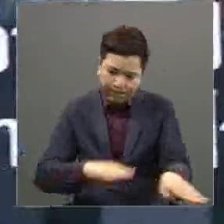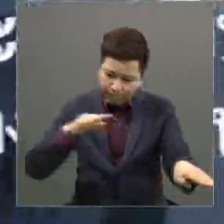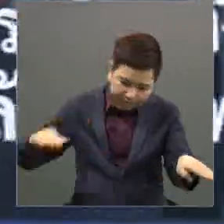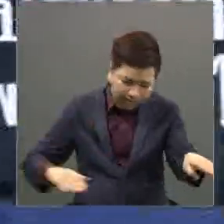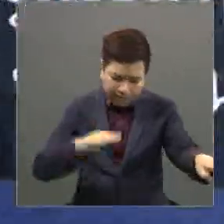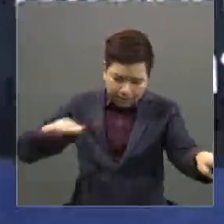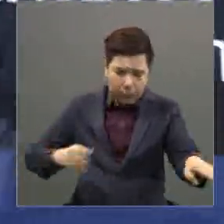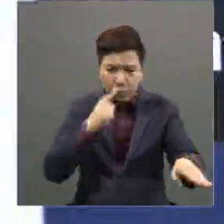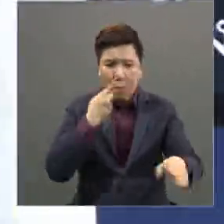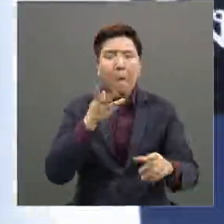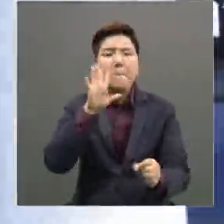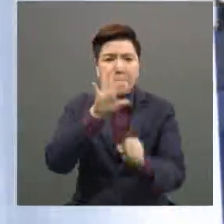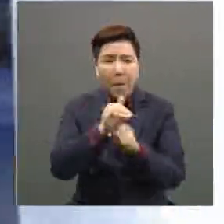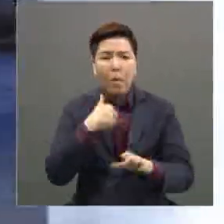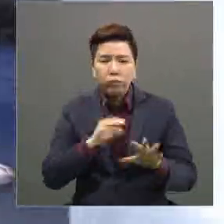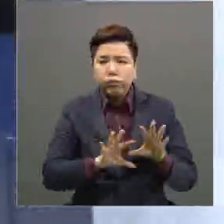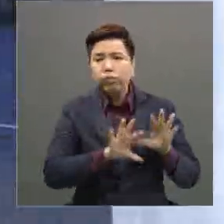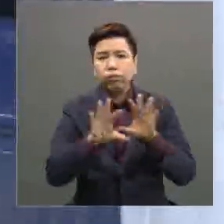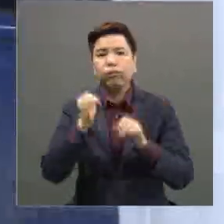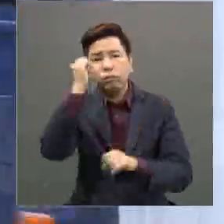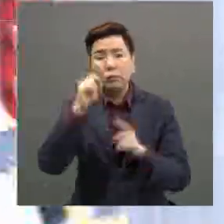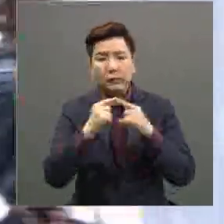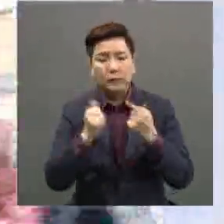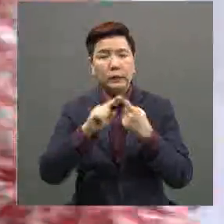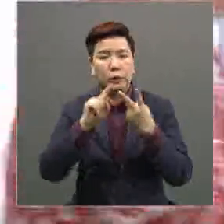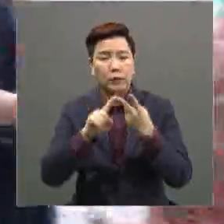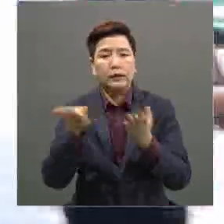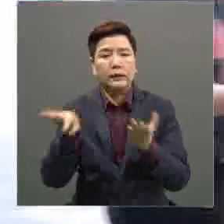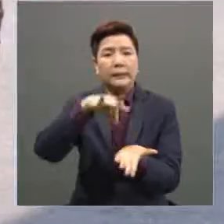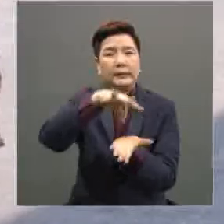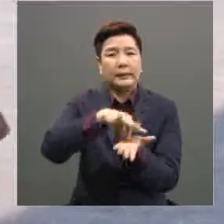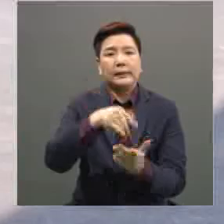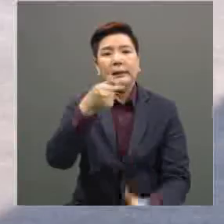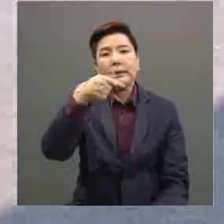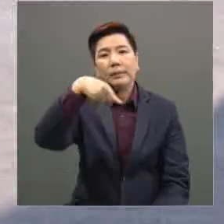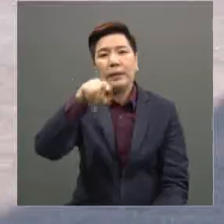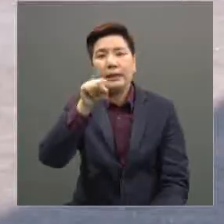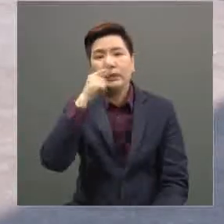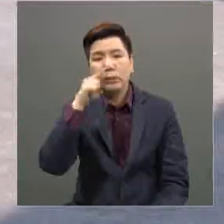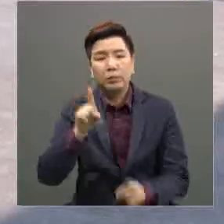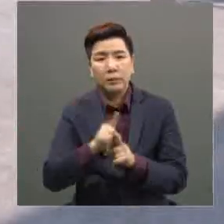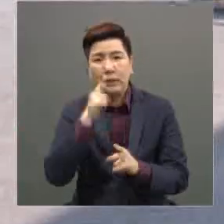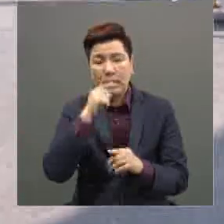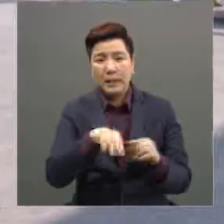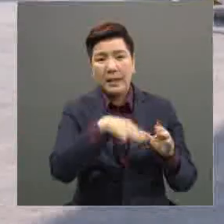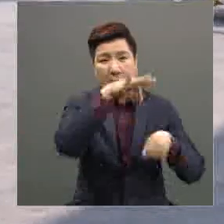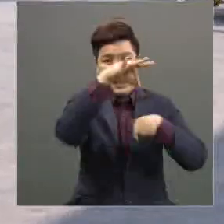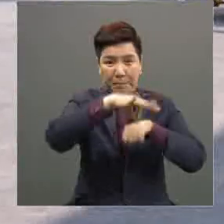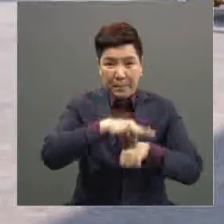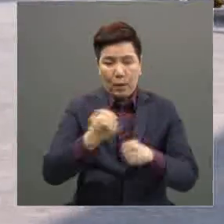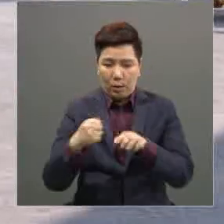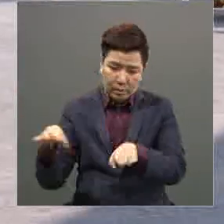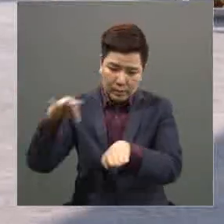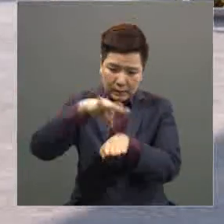ะอยากให้มันมีเพียงพออันที่สองก็คือระบบ GPS ที่มันติดตามรถอ่ะซึ่งมันจะไปแสดงตำแหน่งของรถว่าตอน